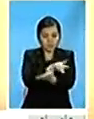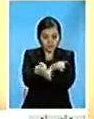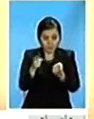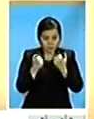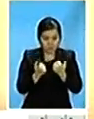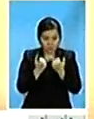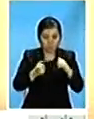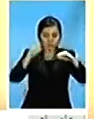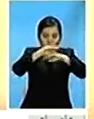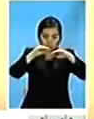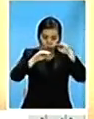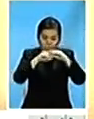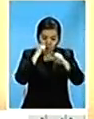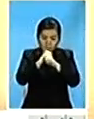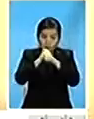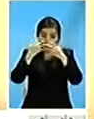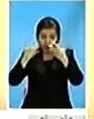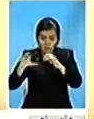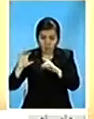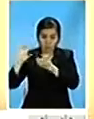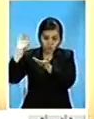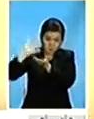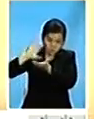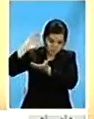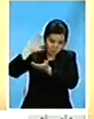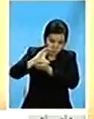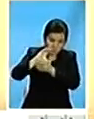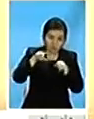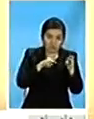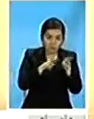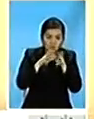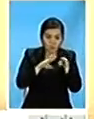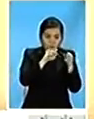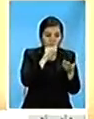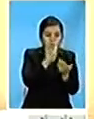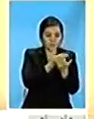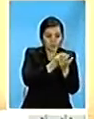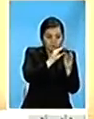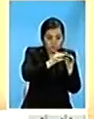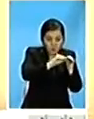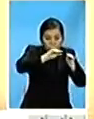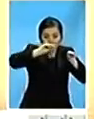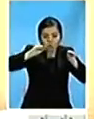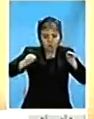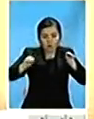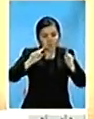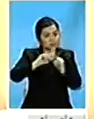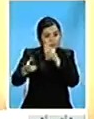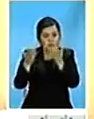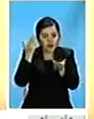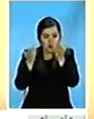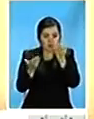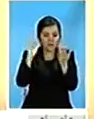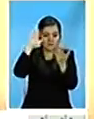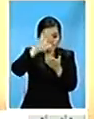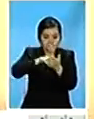ที่ได้ดำเนินการไปแล้วโดยใช้จ่ายจากการโอนเปลี่ยนแปลงงบประมาณหรือการปรับแผนการปฏิบัติงานและ